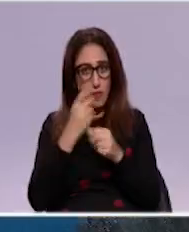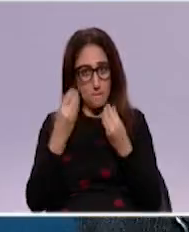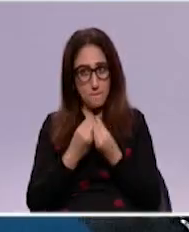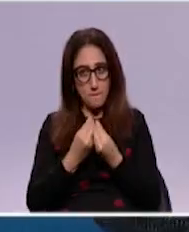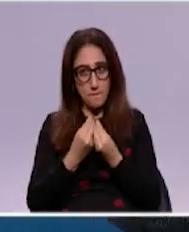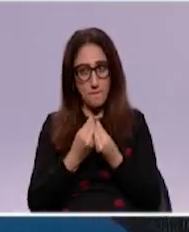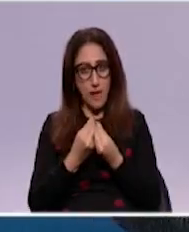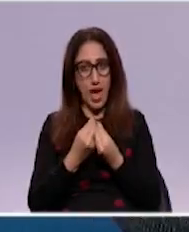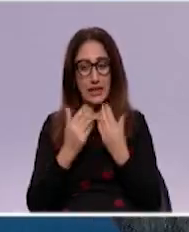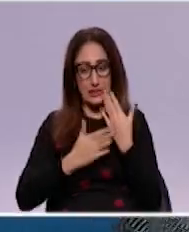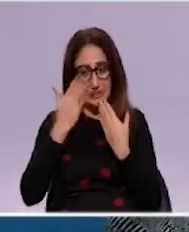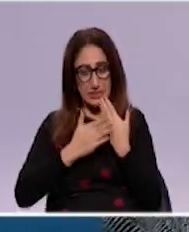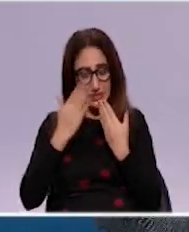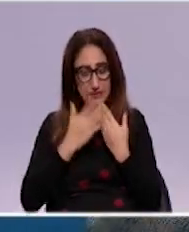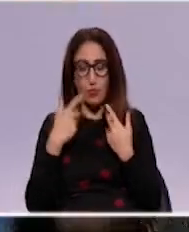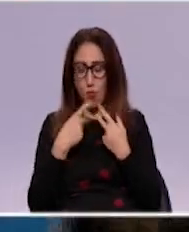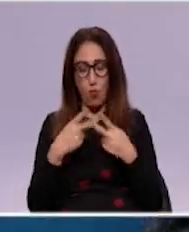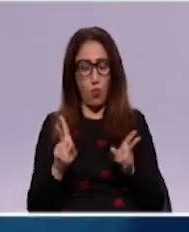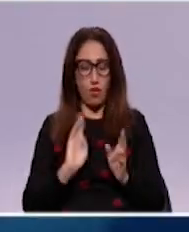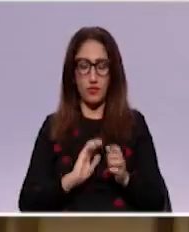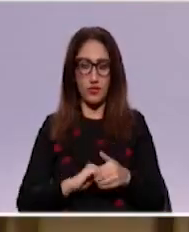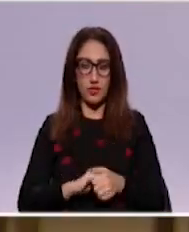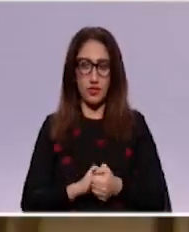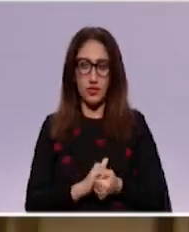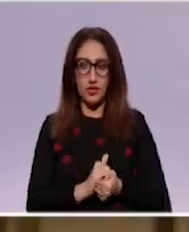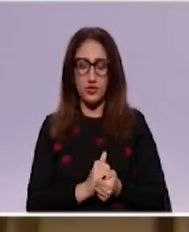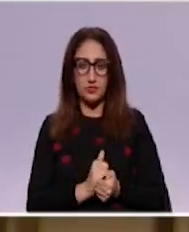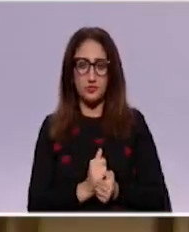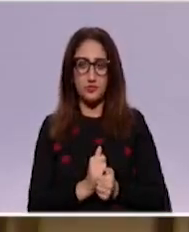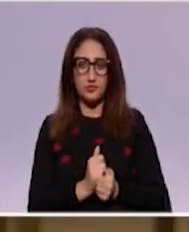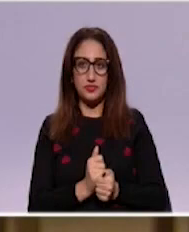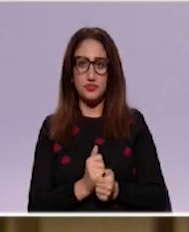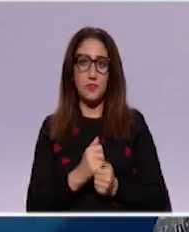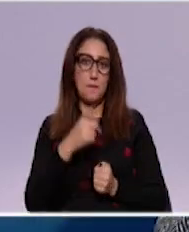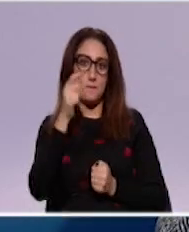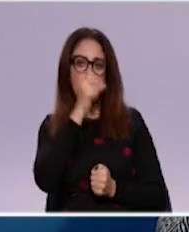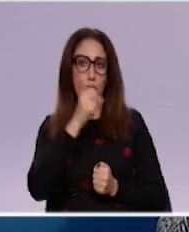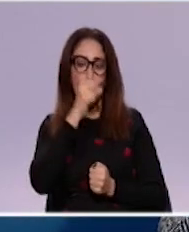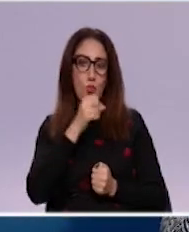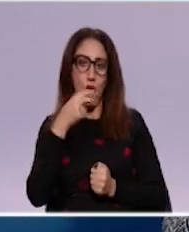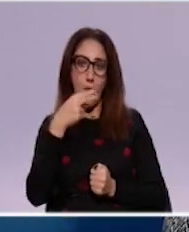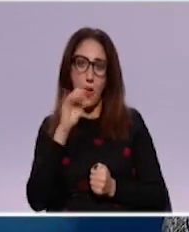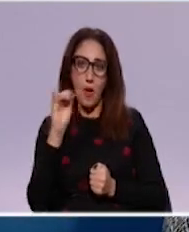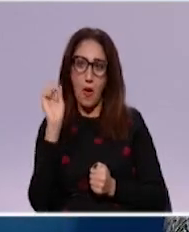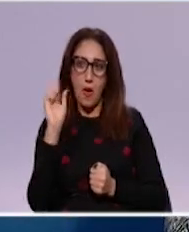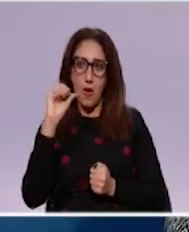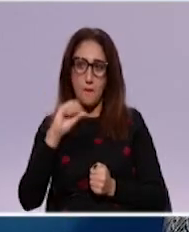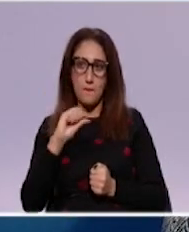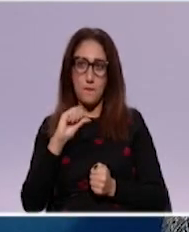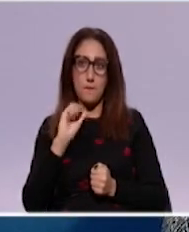حاجه متقدمه اكتر، انا ما عنديش اي. طب انت ايه رايك في اخر اغاني عمرو؟ مش ده اللي قبل